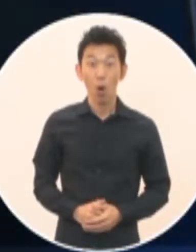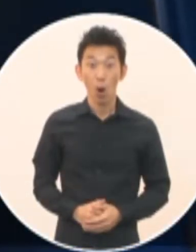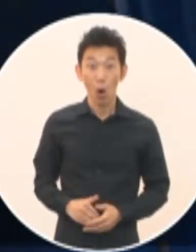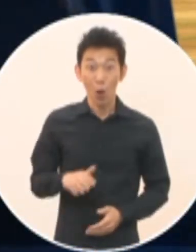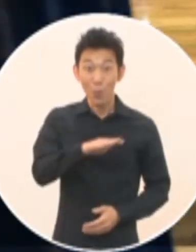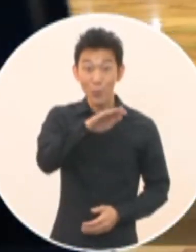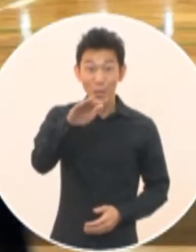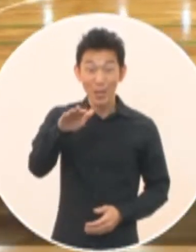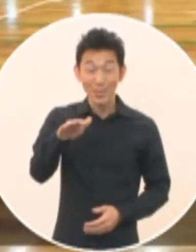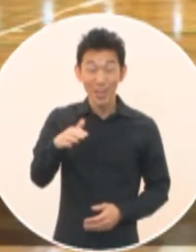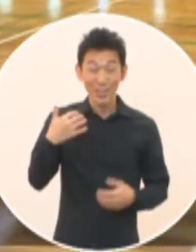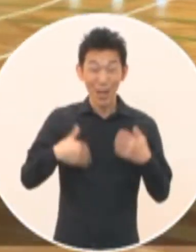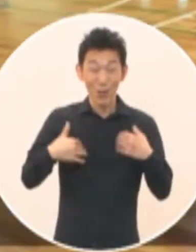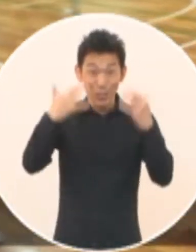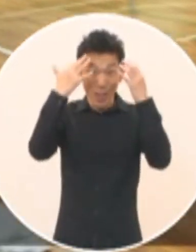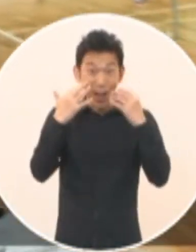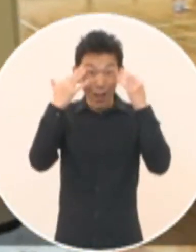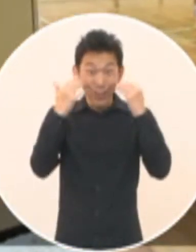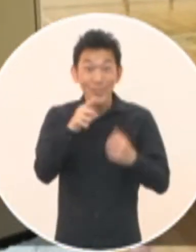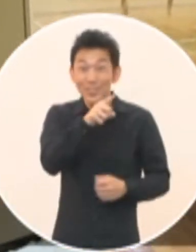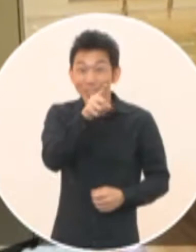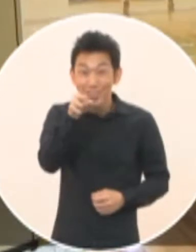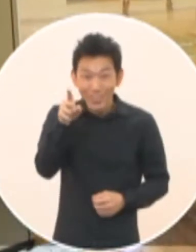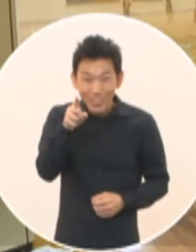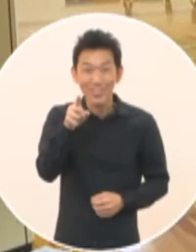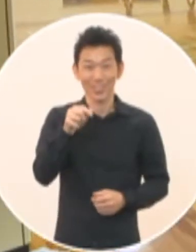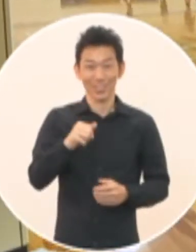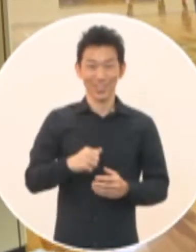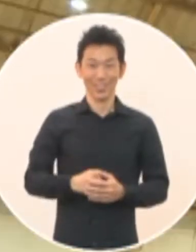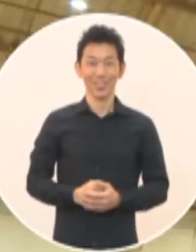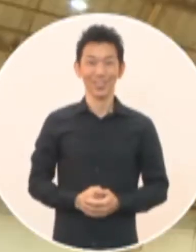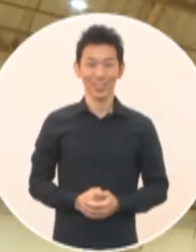わー、皆さんいい汗かいてますね。